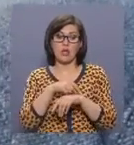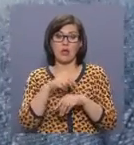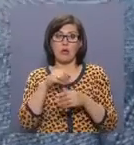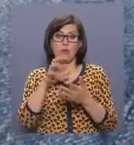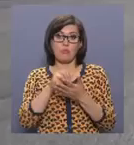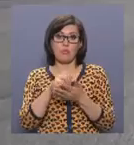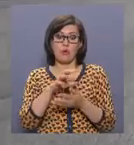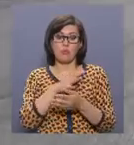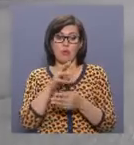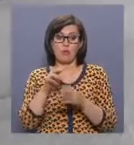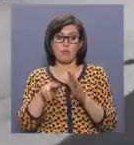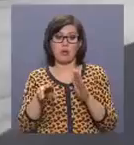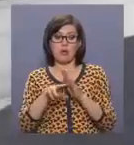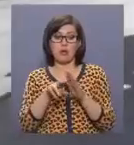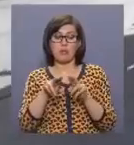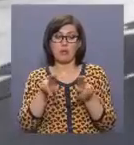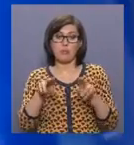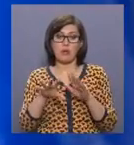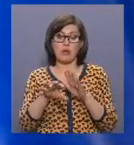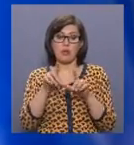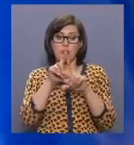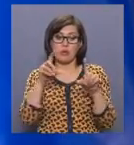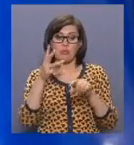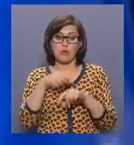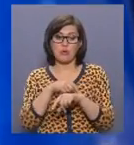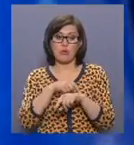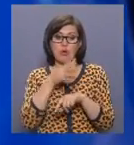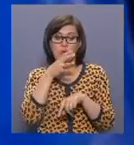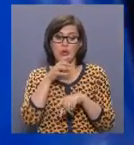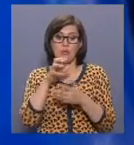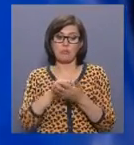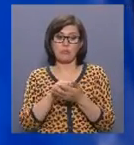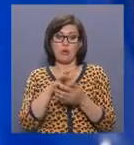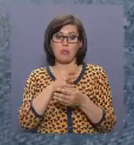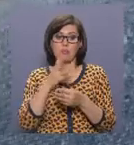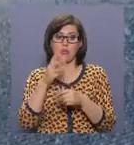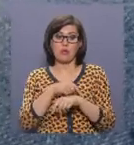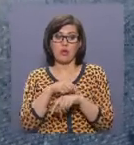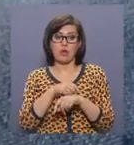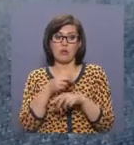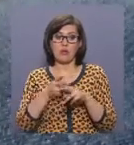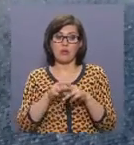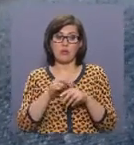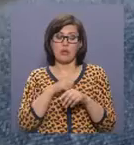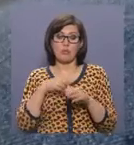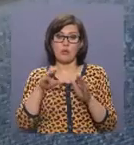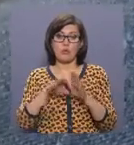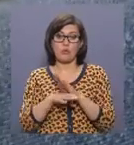ойлаған. Парламент ғимаратына дейін 3 сағат уақыт кетті. Сенесіздер ме, 3 сағат?